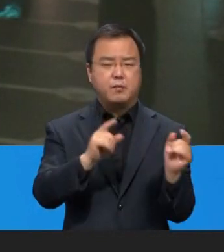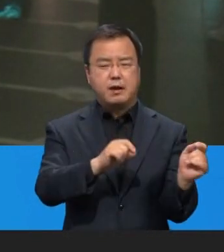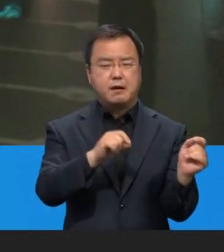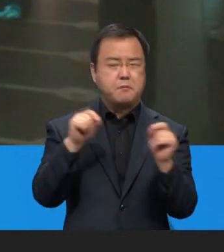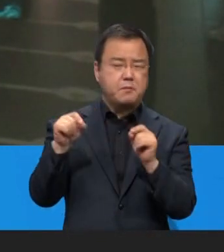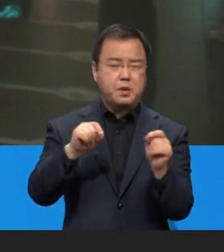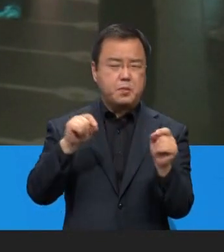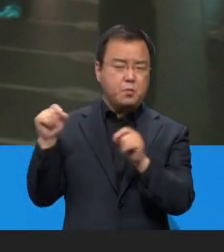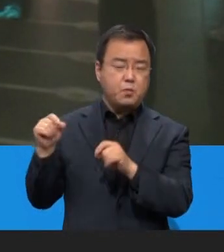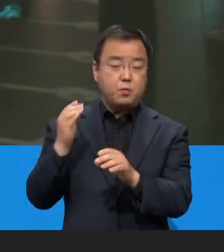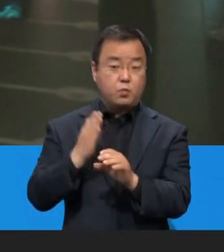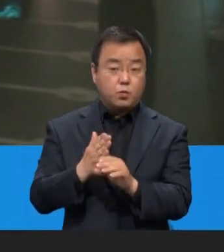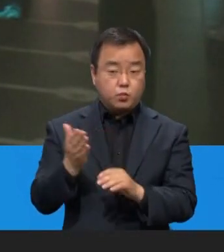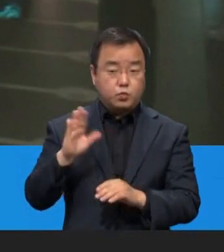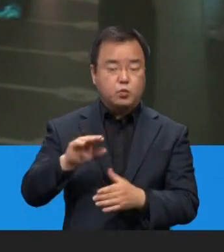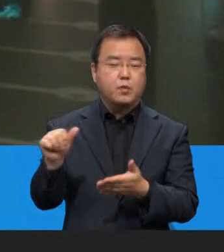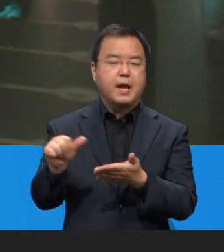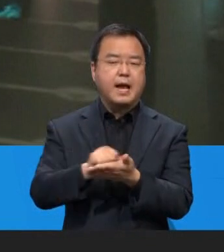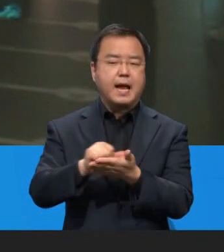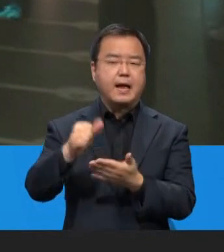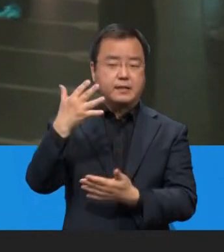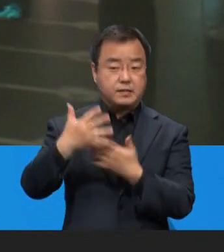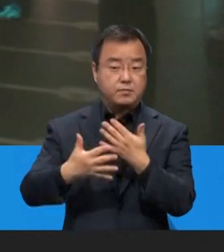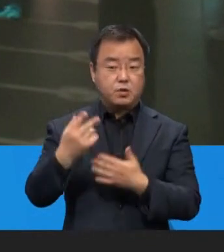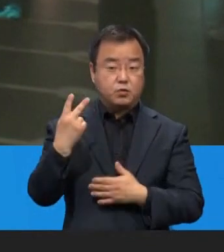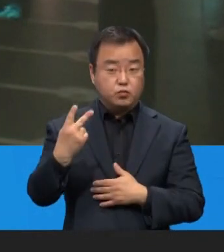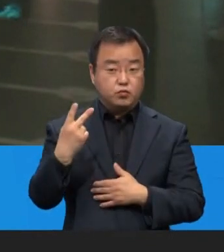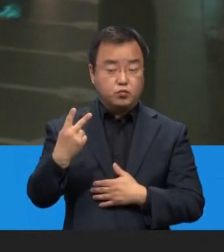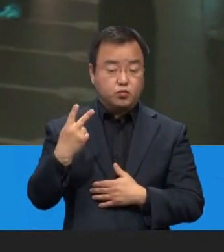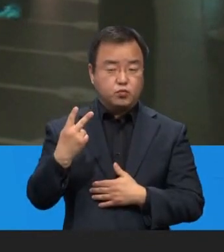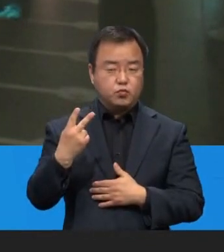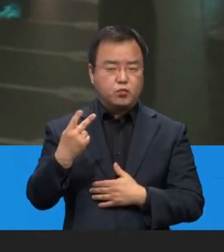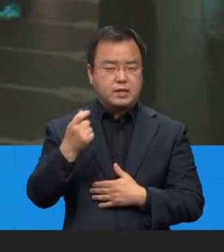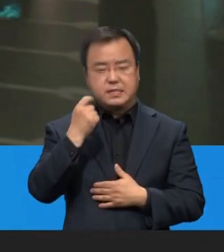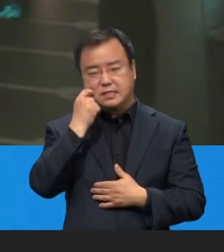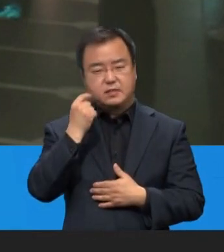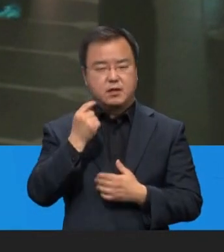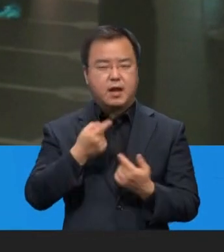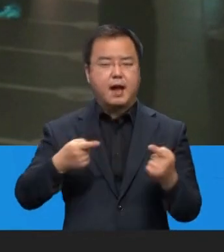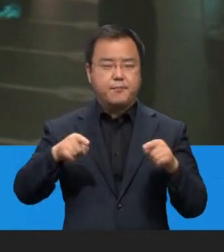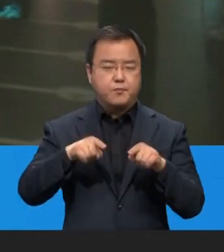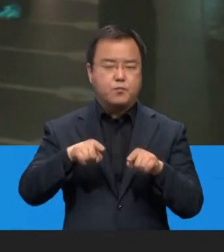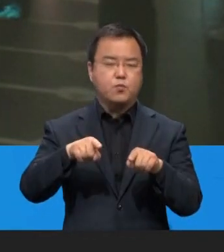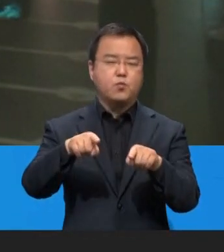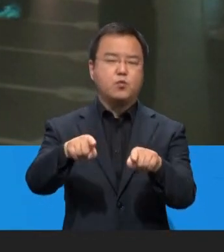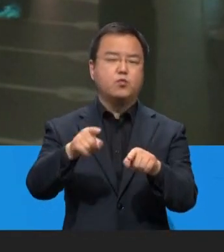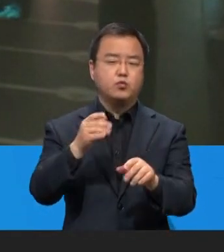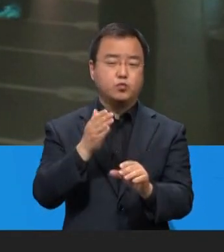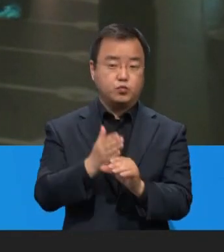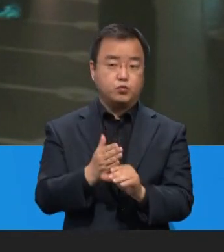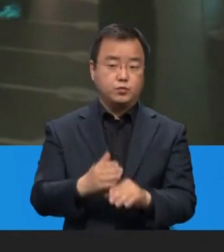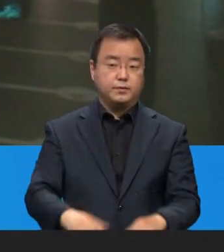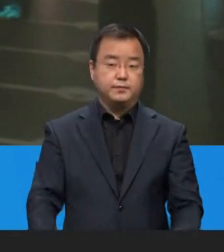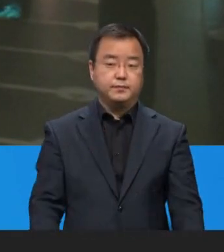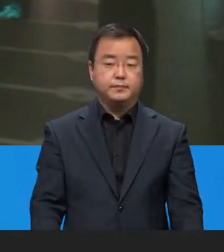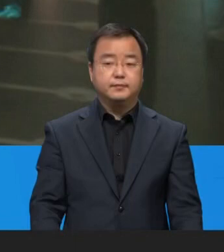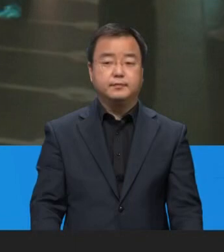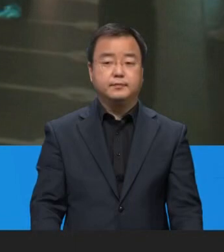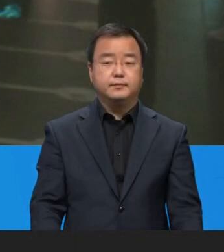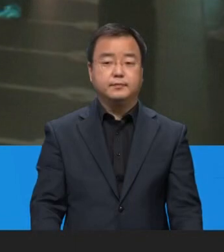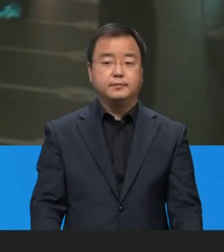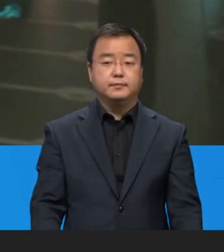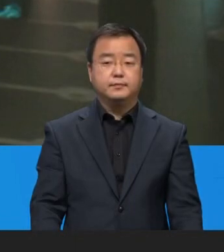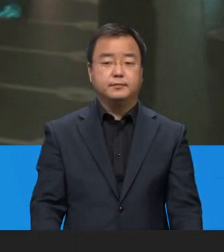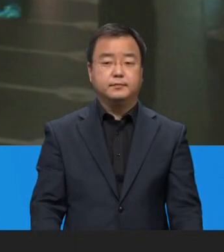이런 가운데 애니메이션 두 편이 쌍끌이 흥행을 이어가며 극장가에 온기를 불어넣고 있습니다. 황대훈 기자입니다.